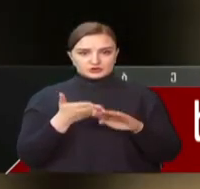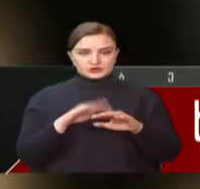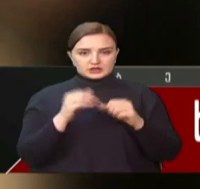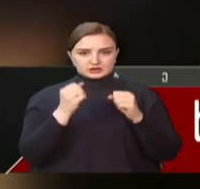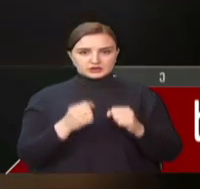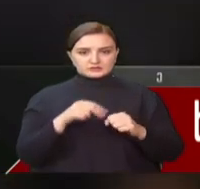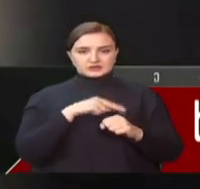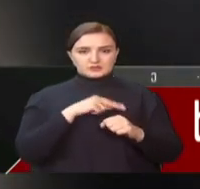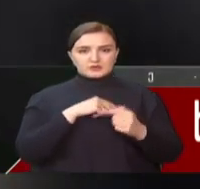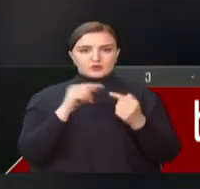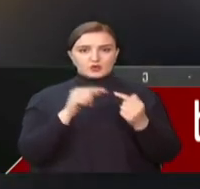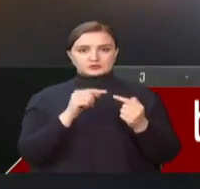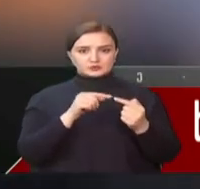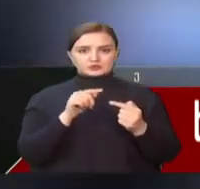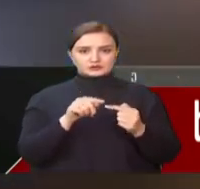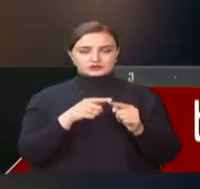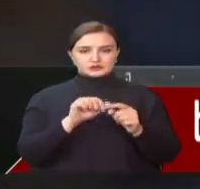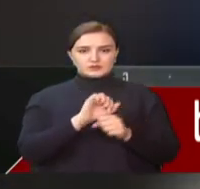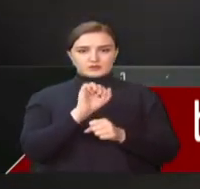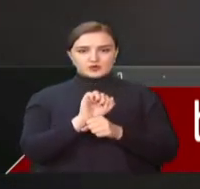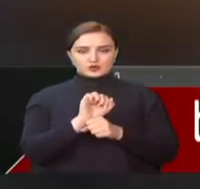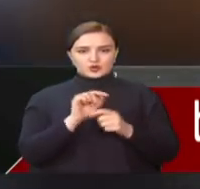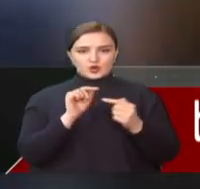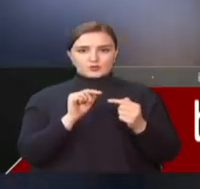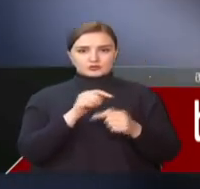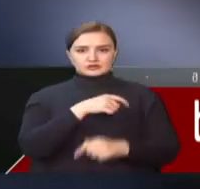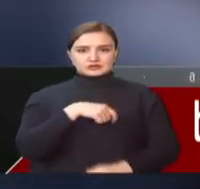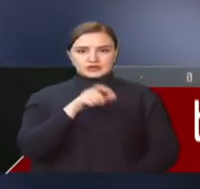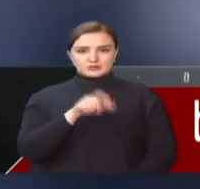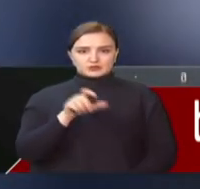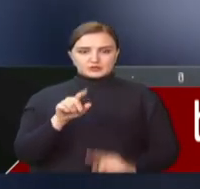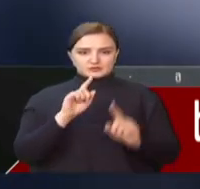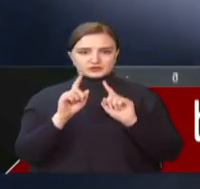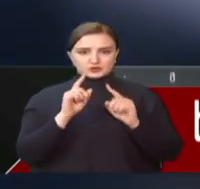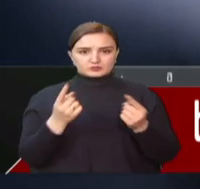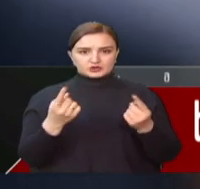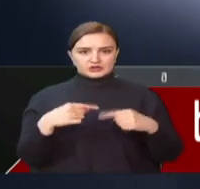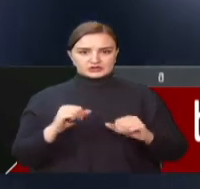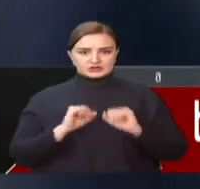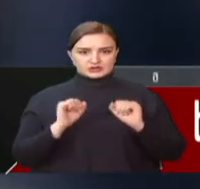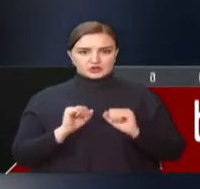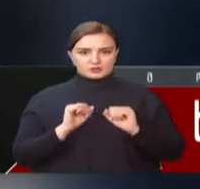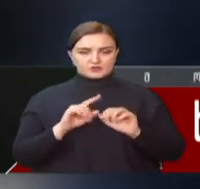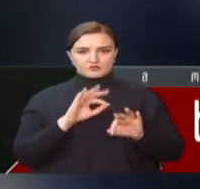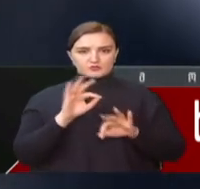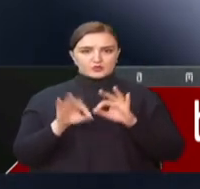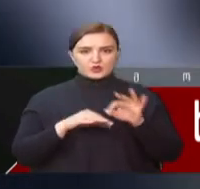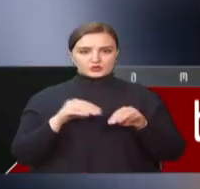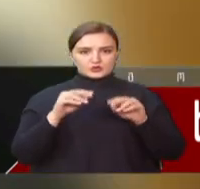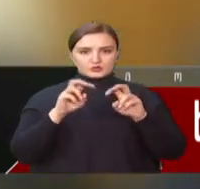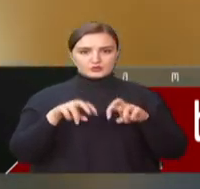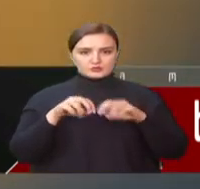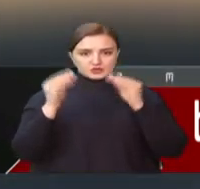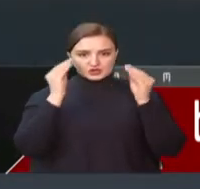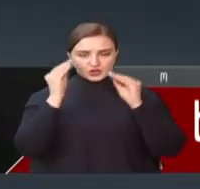Saparlamento opozitsia matchoris boikotis rezhimshi mqopi opozitsioneri deputatebi. Khdomis chashlas tsdilob რომ პროექტზე მსჯელობა არ